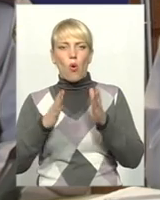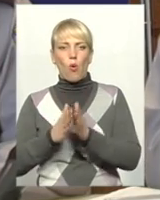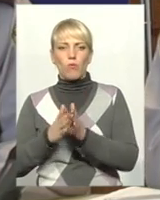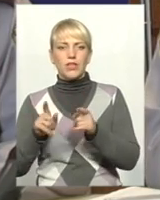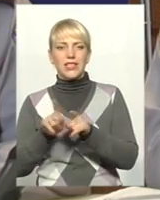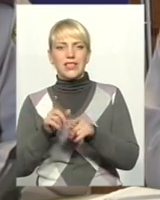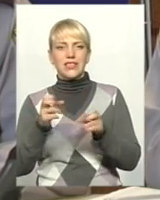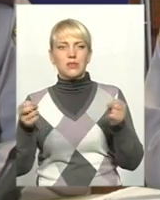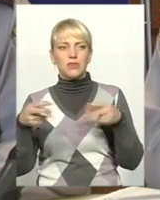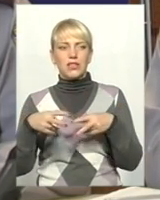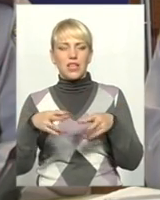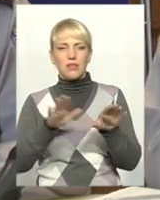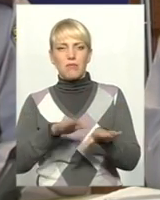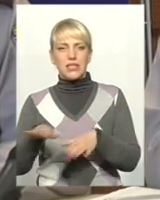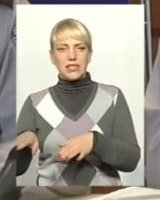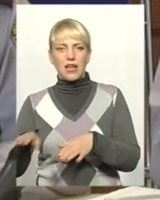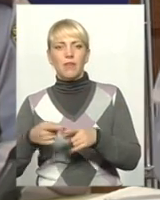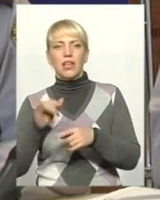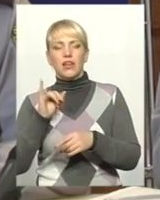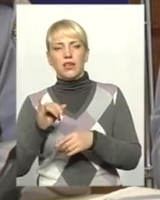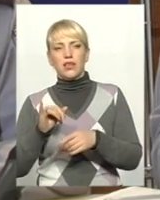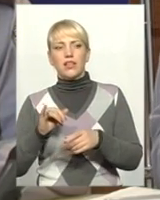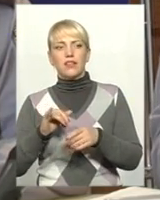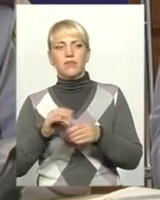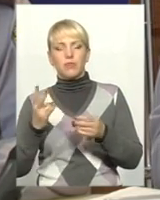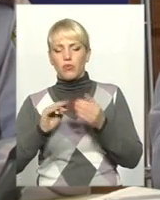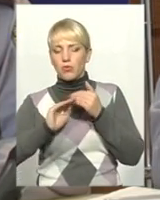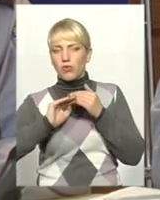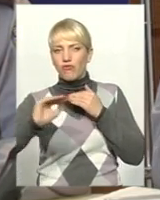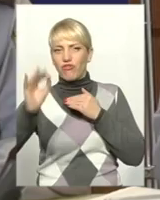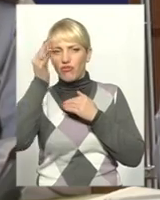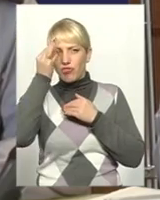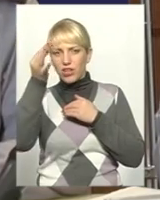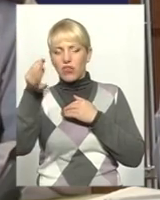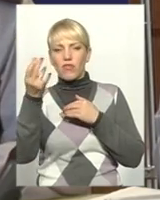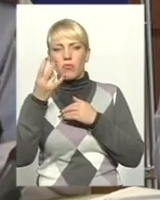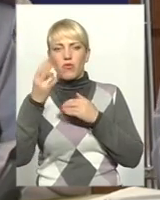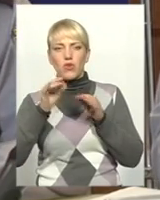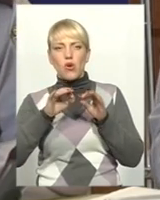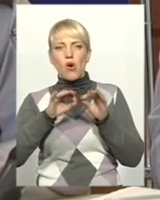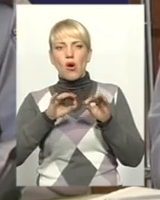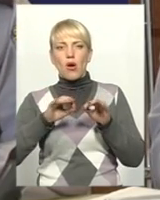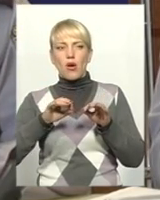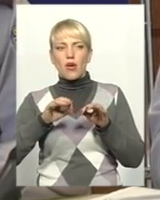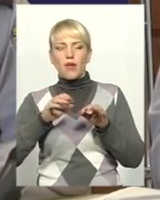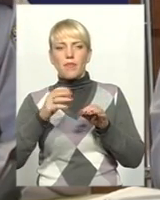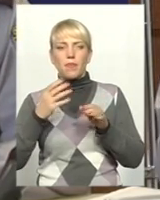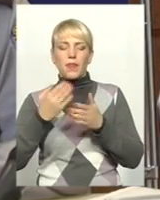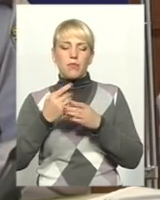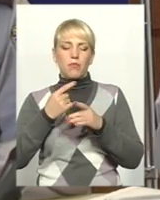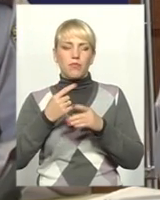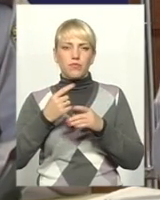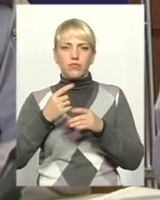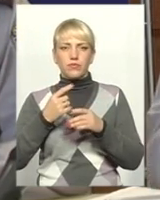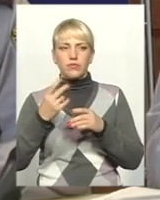такі зроблені місця. Да. Він ідеально вирівняний має бути, тобто вони виставляють його під уровень. Там, якщо десь плюс-мінус якісь погибки,